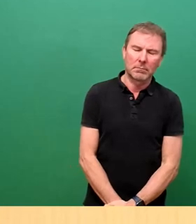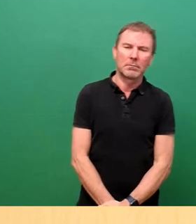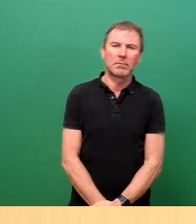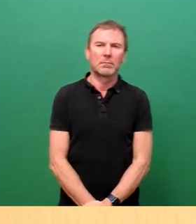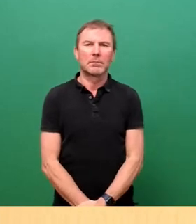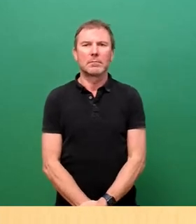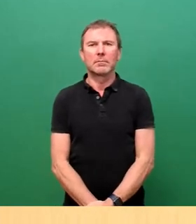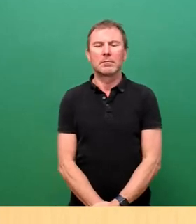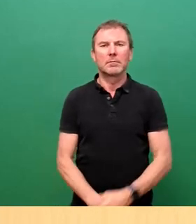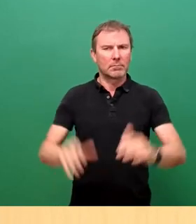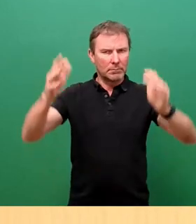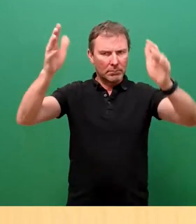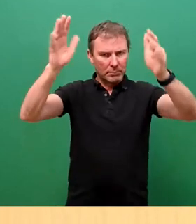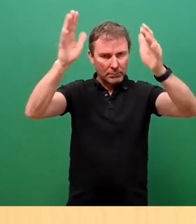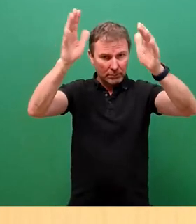Vielen Dank.